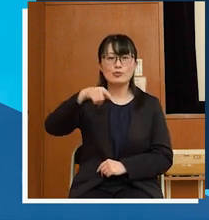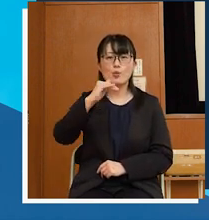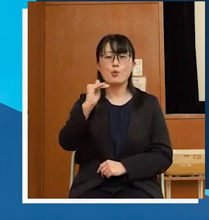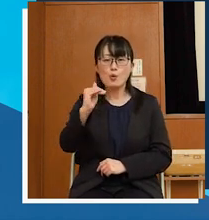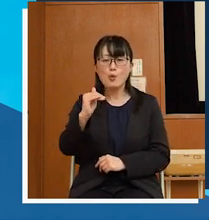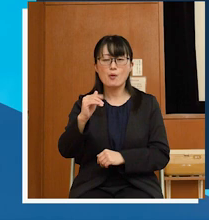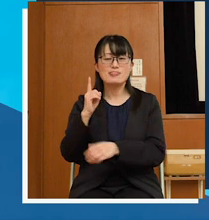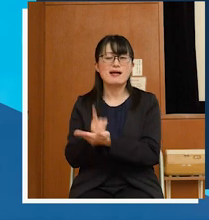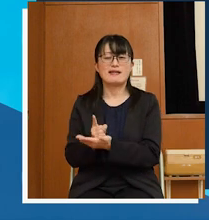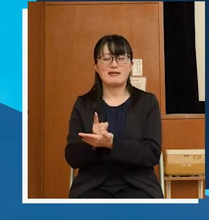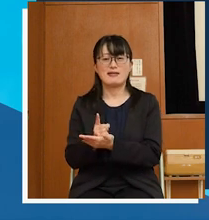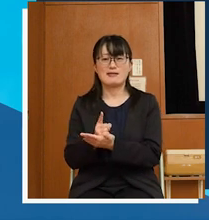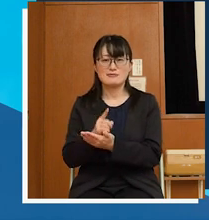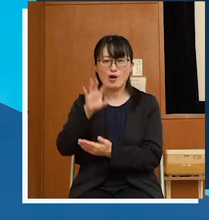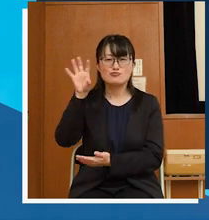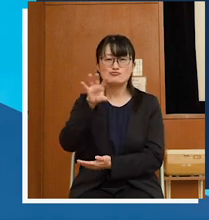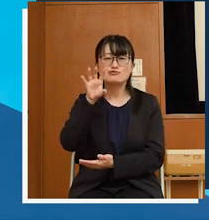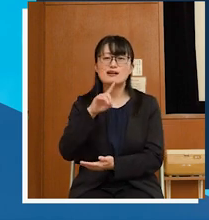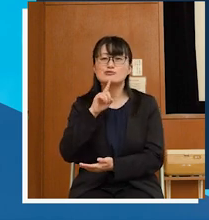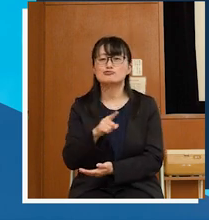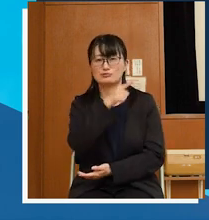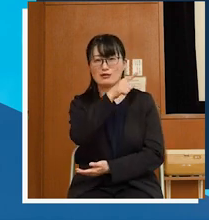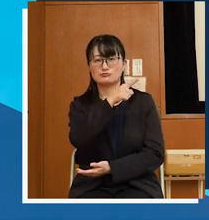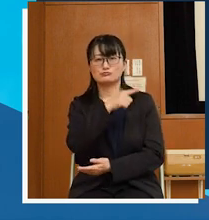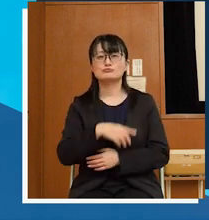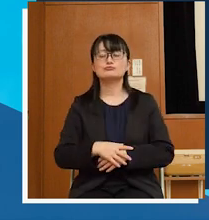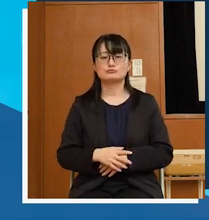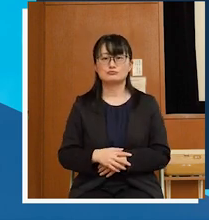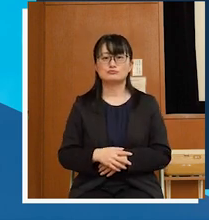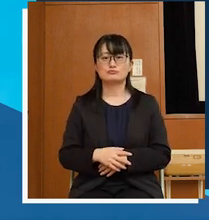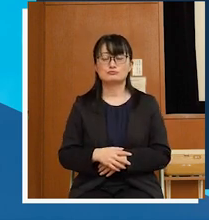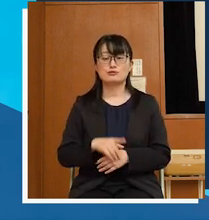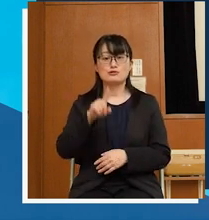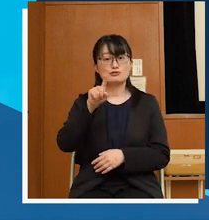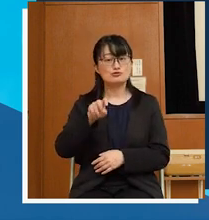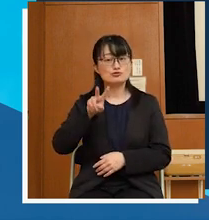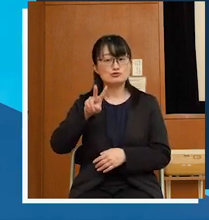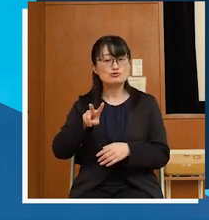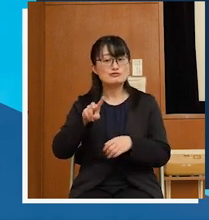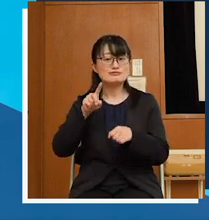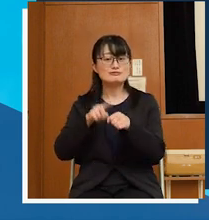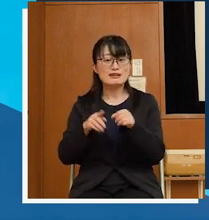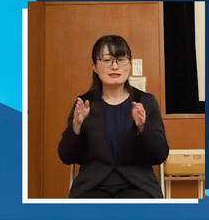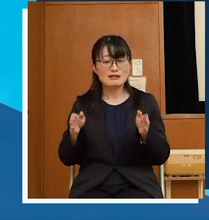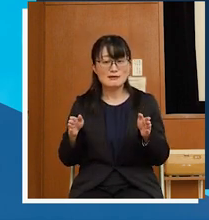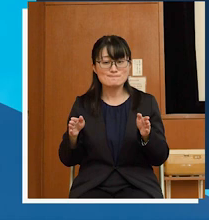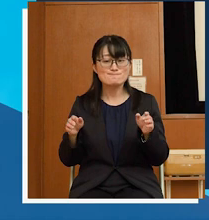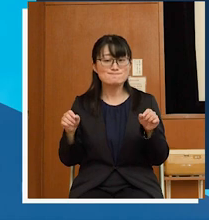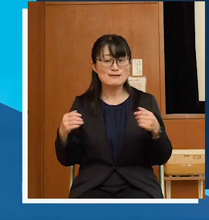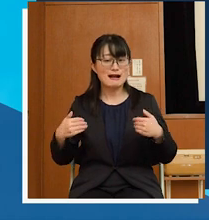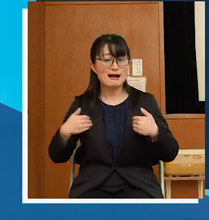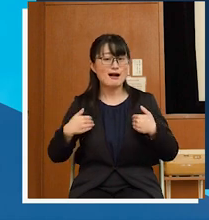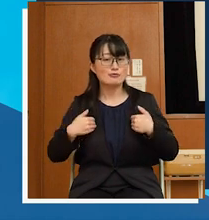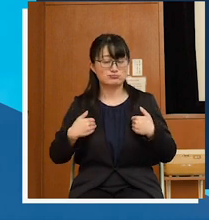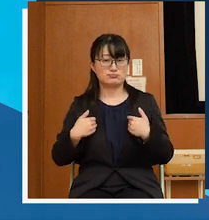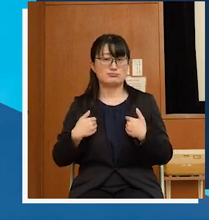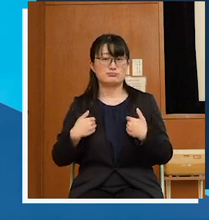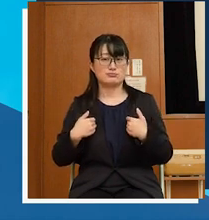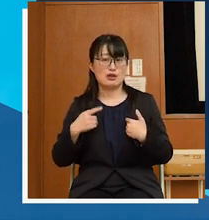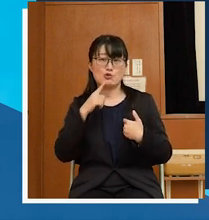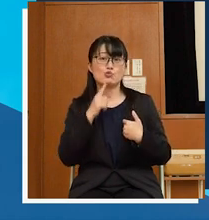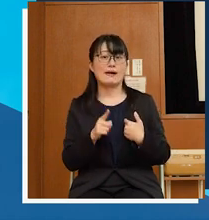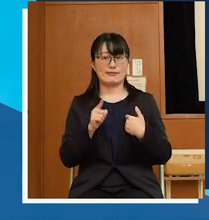辺が唯一最短でもあと12年かかると言われています私は12年絶対できないと思っていますということはあと